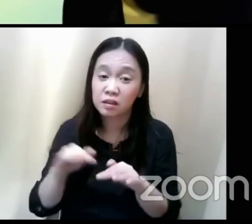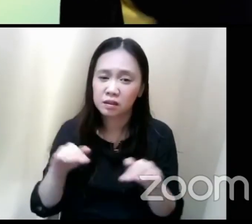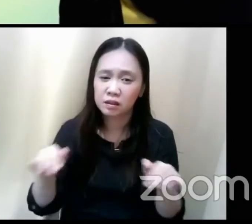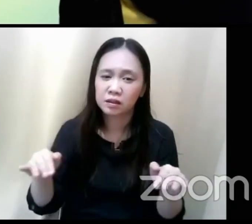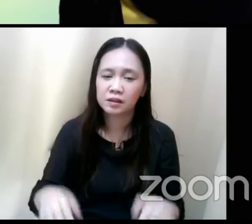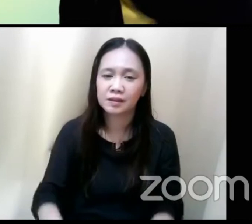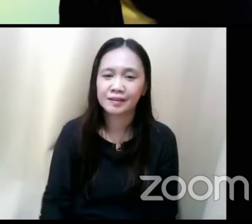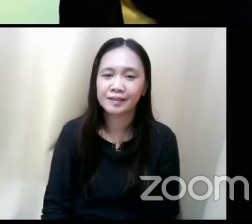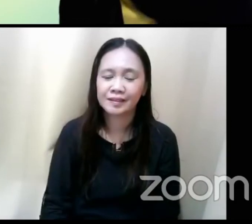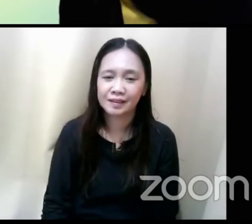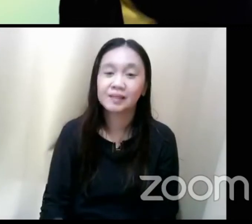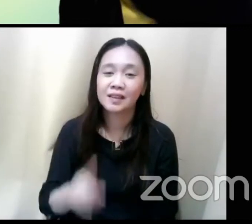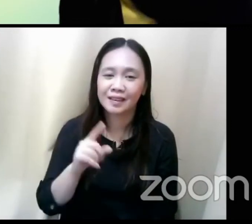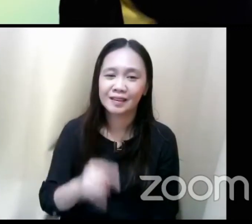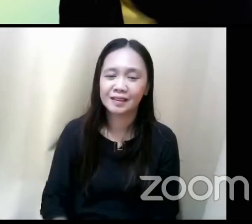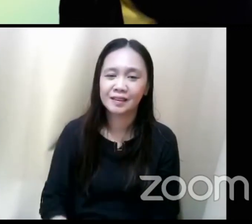Gingy. Sorry.